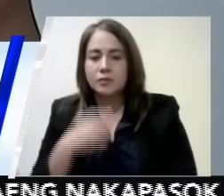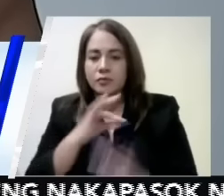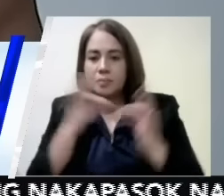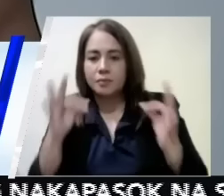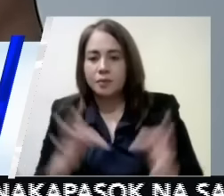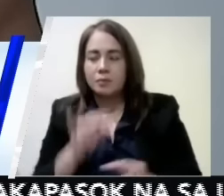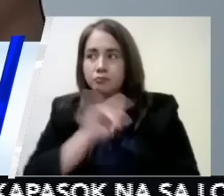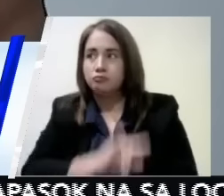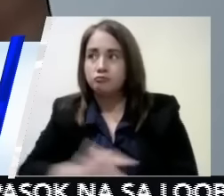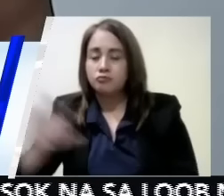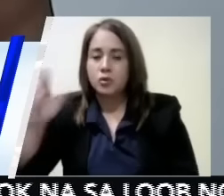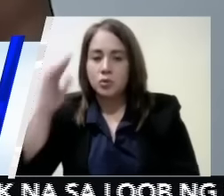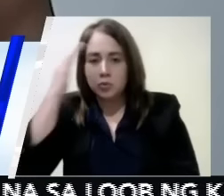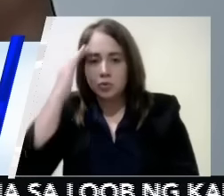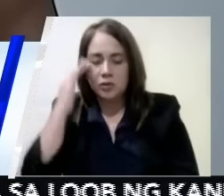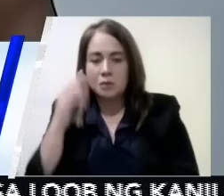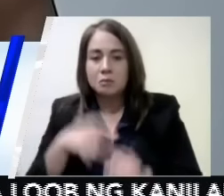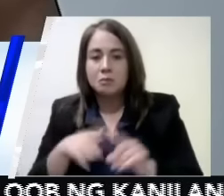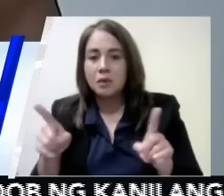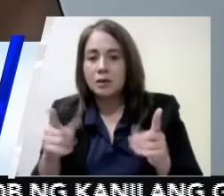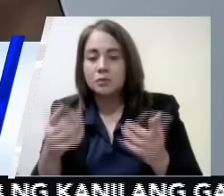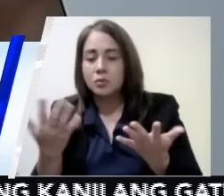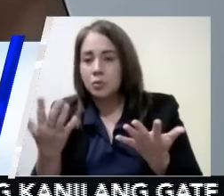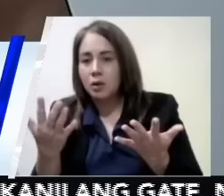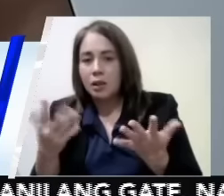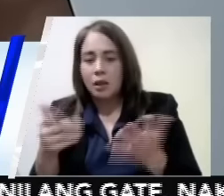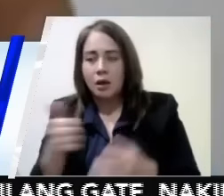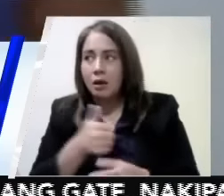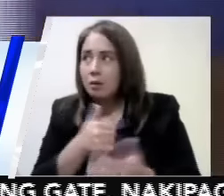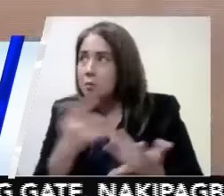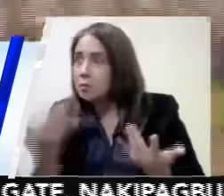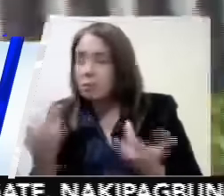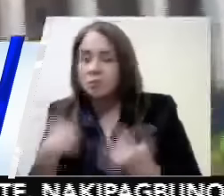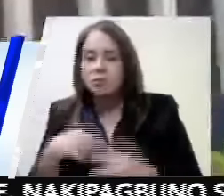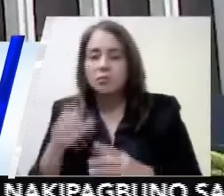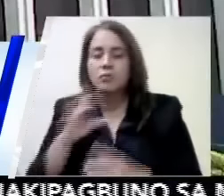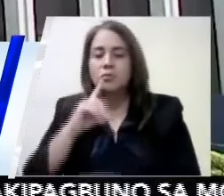Korea pero walang nangyari kaya nagsumbong na sila sa DMW.